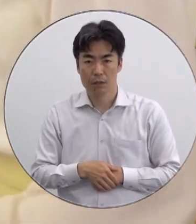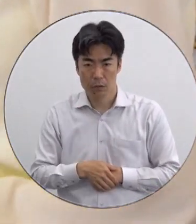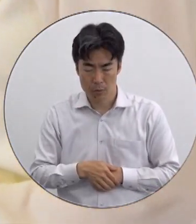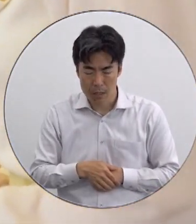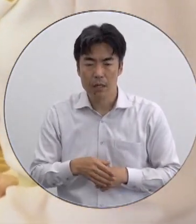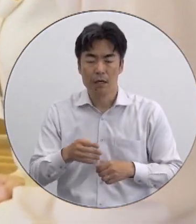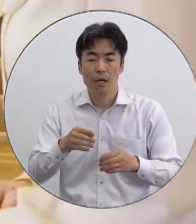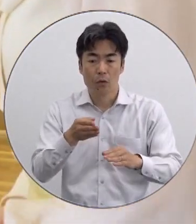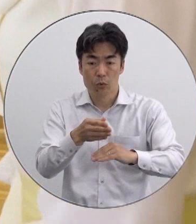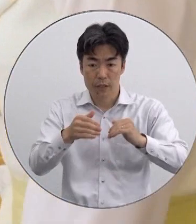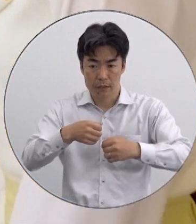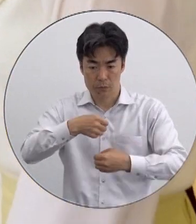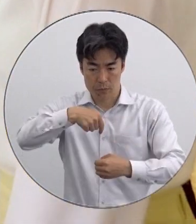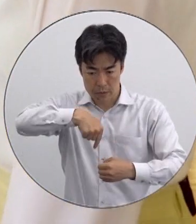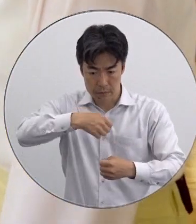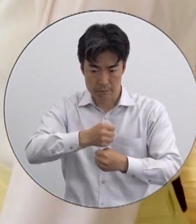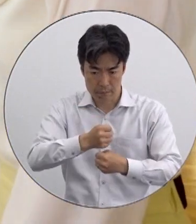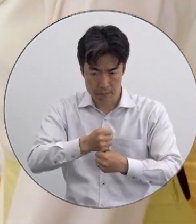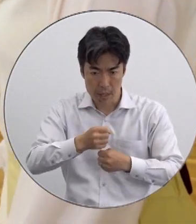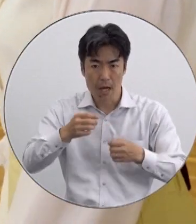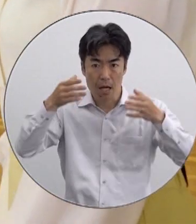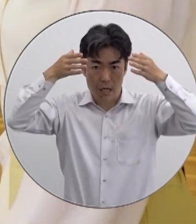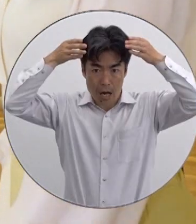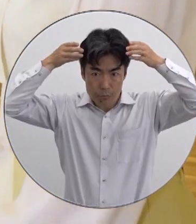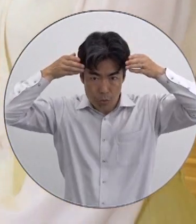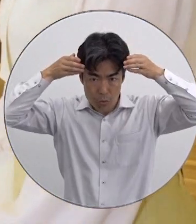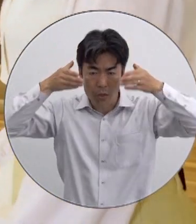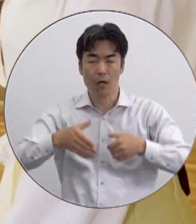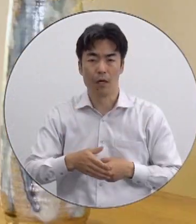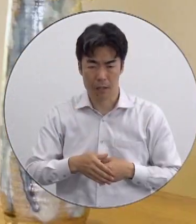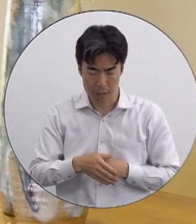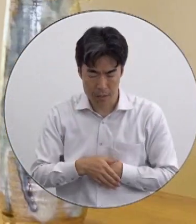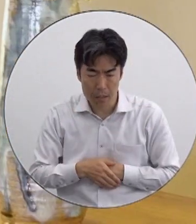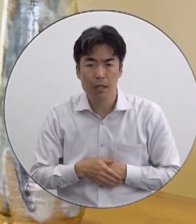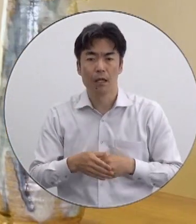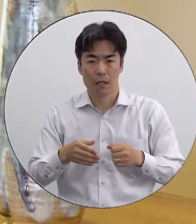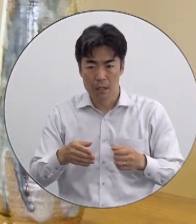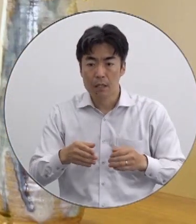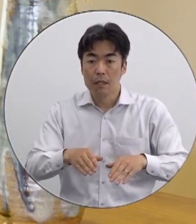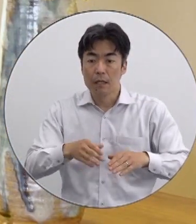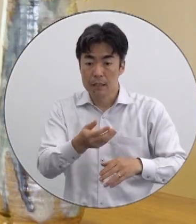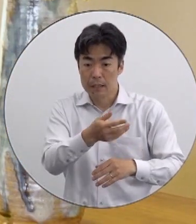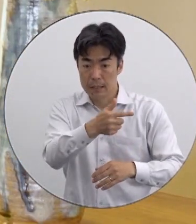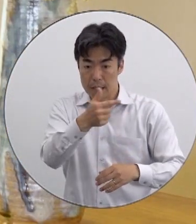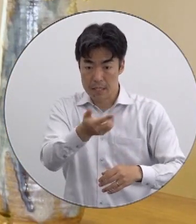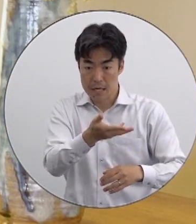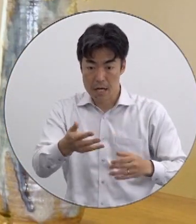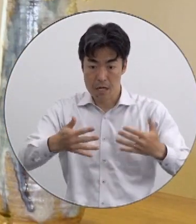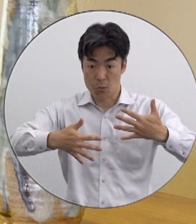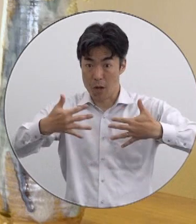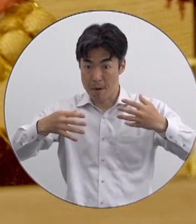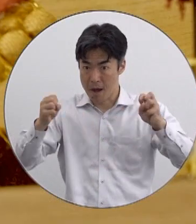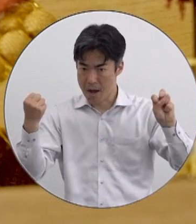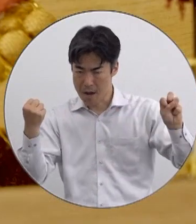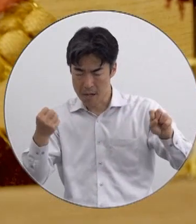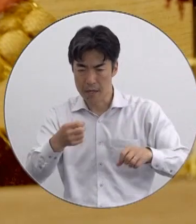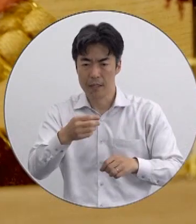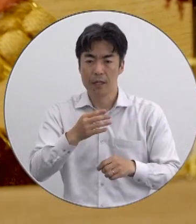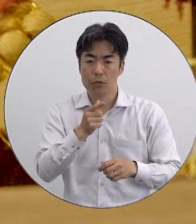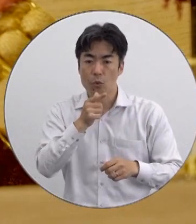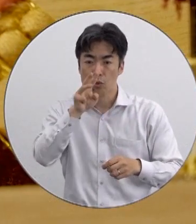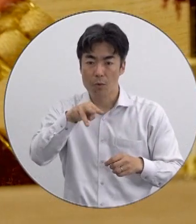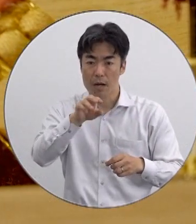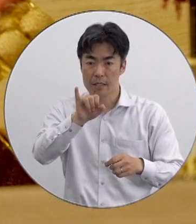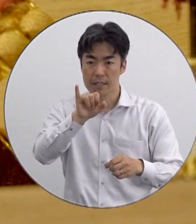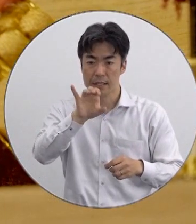はい、こちらは越谷で作られた兜なんです。大河ドラマ、今年は徳川家康なので家康モデル